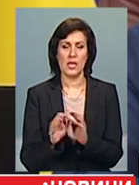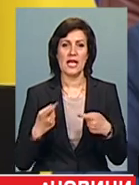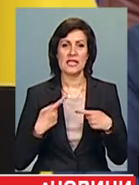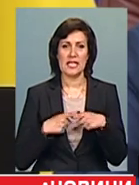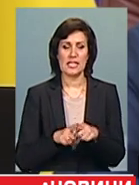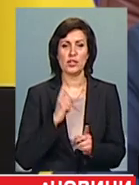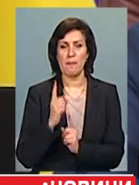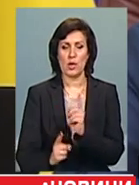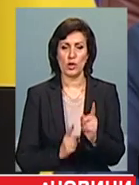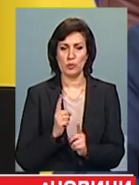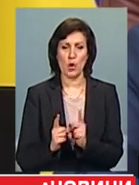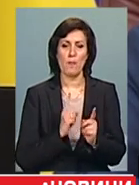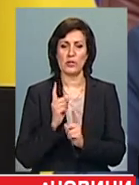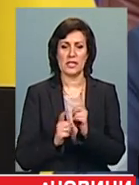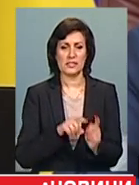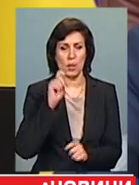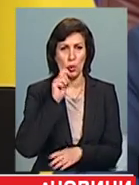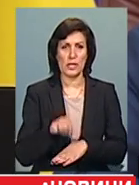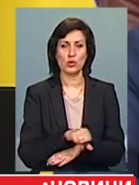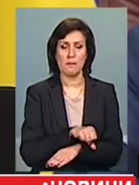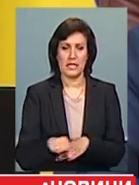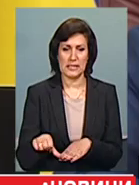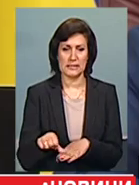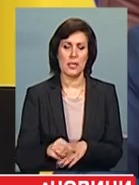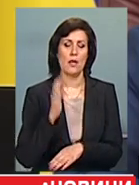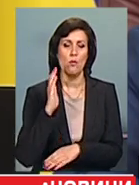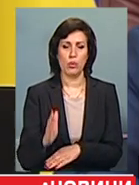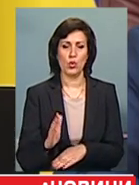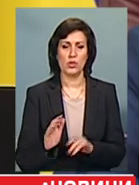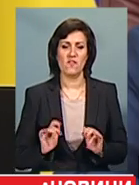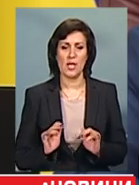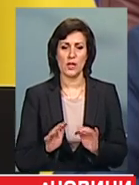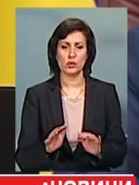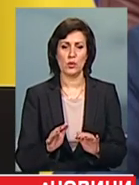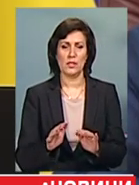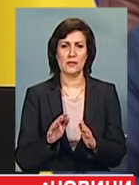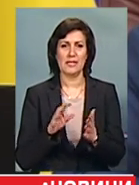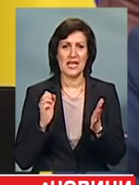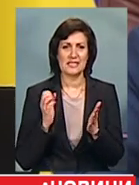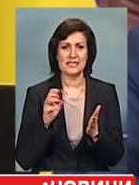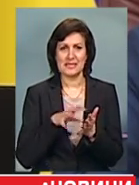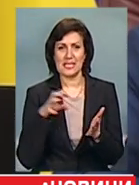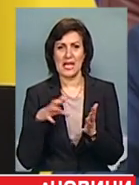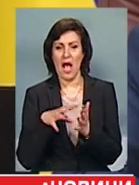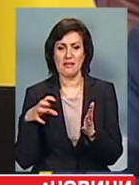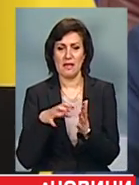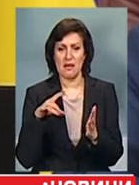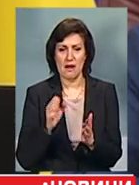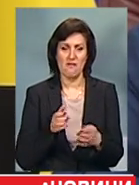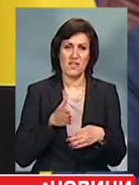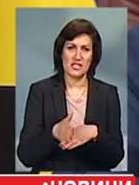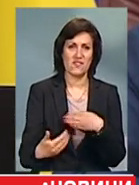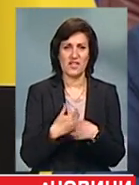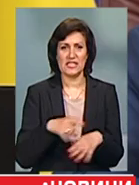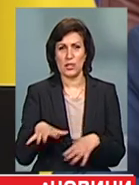технічне переозброєння, модернізацію української митниці. Ми будемо влаштовувати сканера на в'їзді-виїзді на